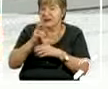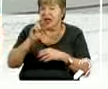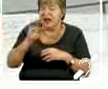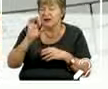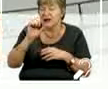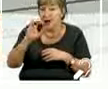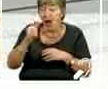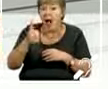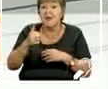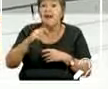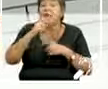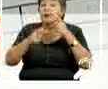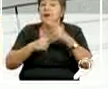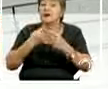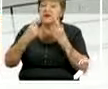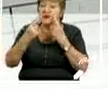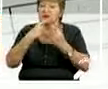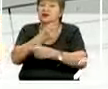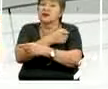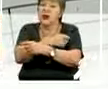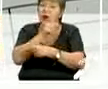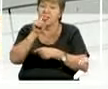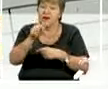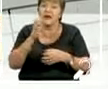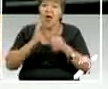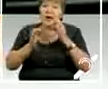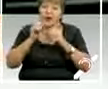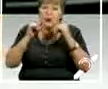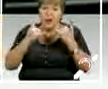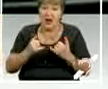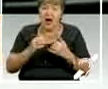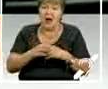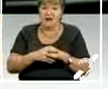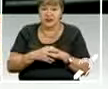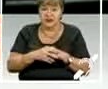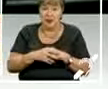economică, în care astăzi, așa cum vă menționam, sunt reprezentanții Consiliului Concurenței.